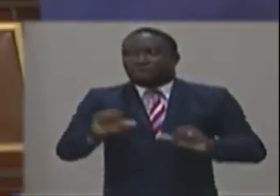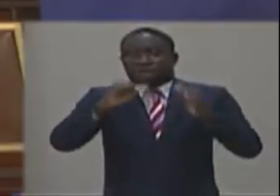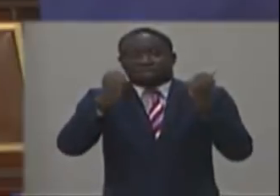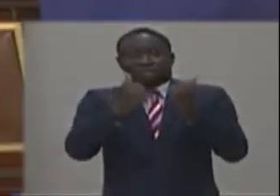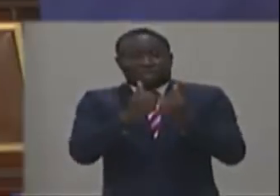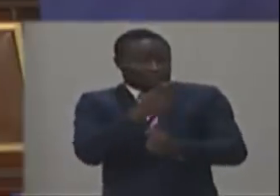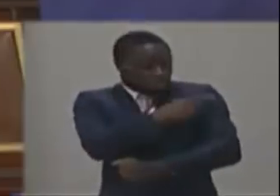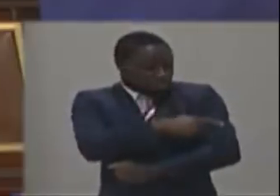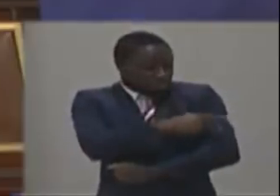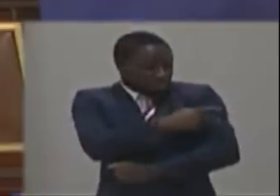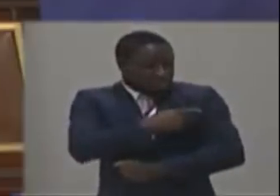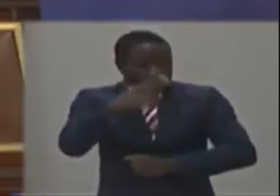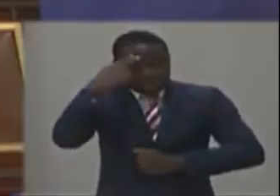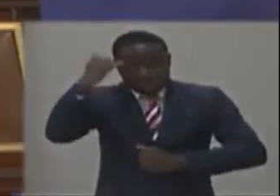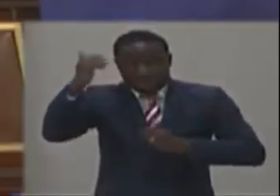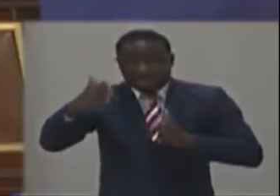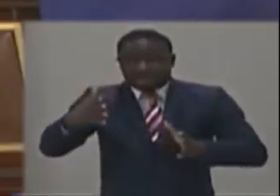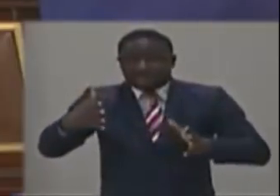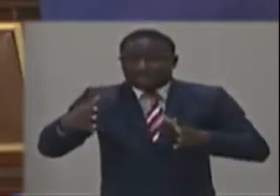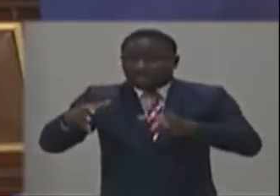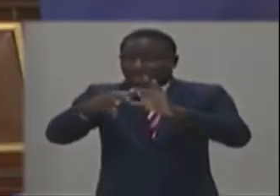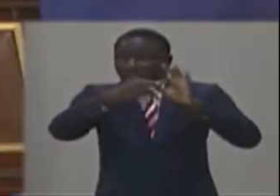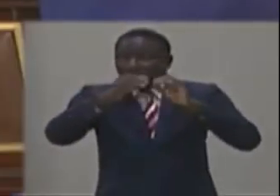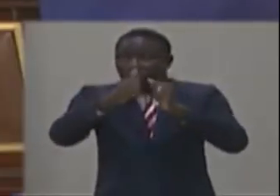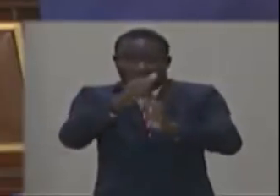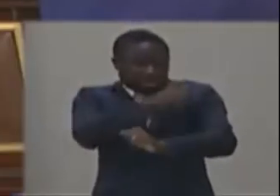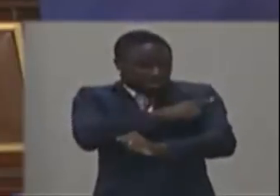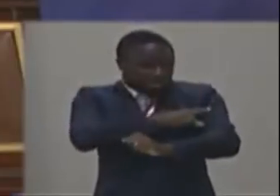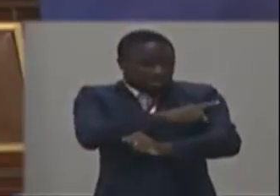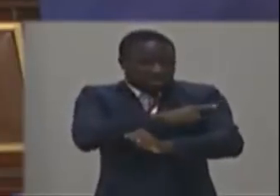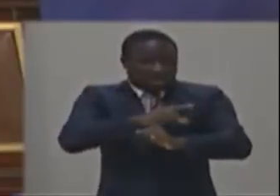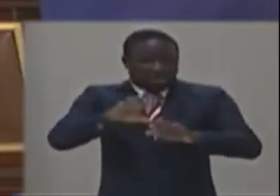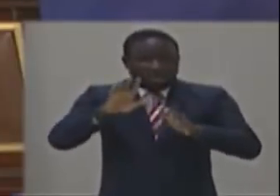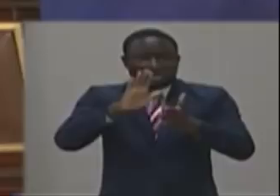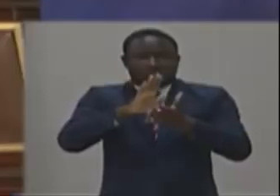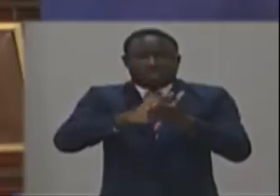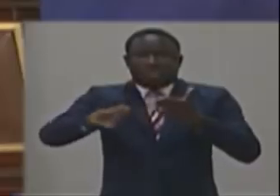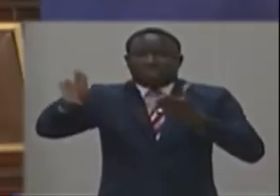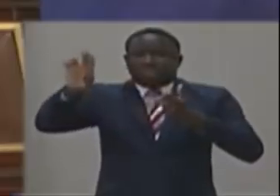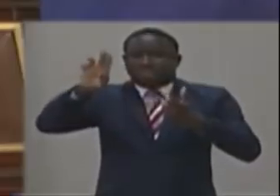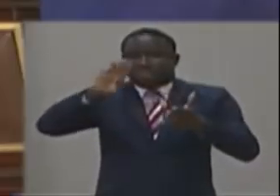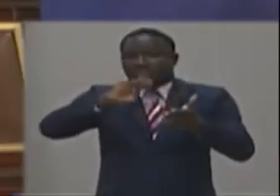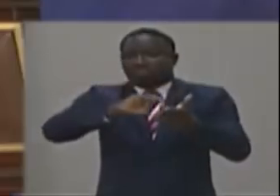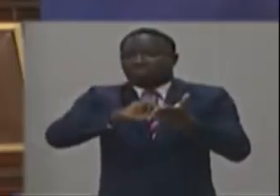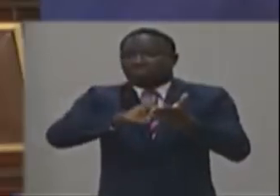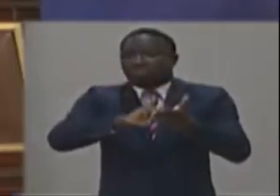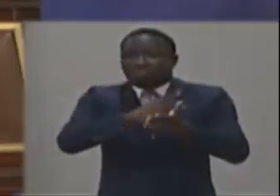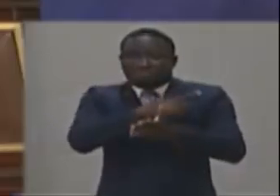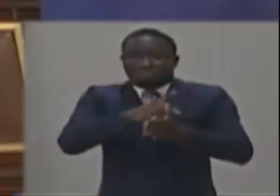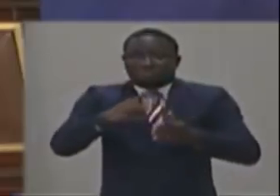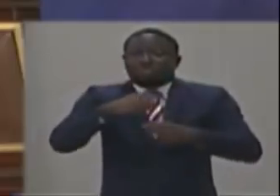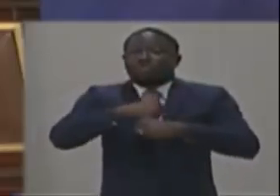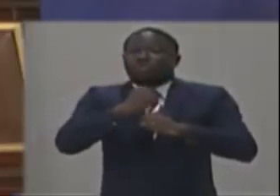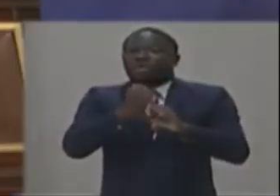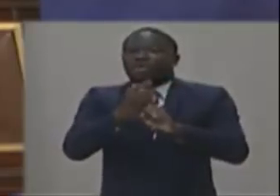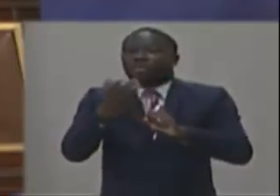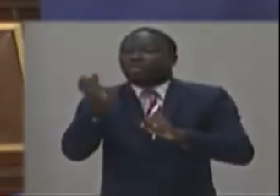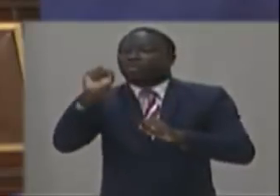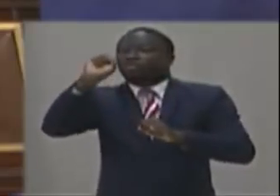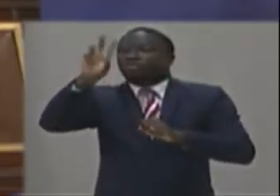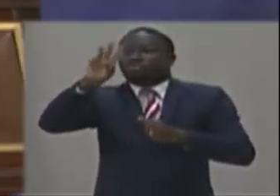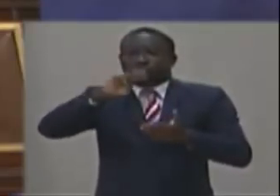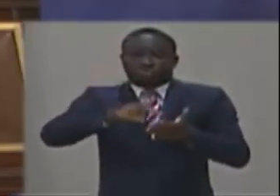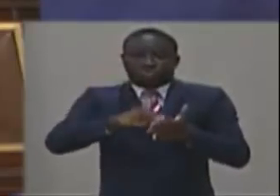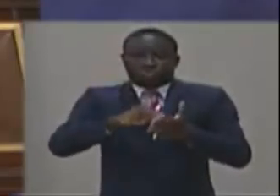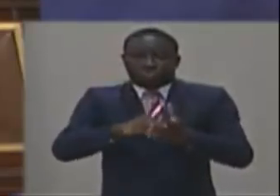Association pharmacien haïtien, dans la tête collée avec le laboratoire, faculté de médecine et pharmacie, déjà produit